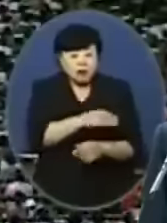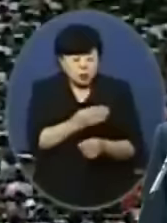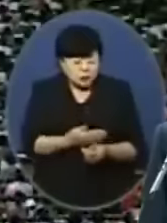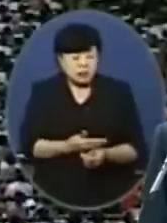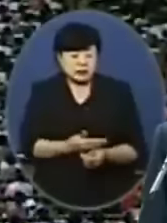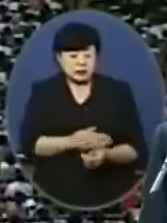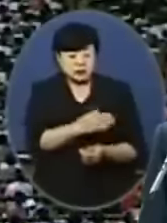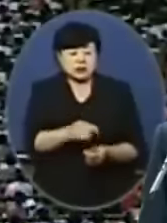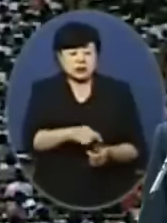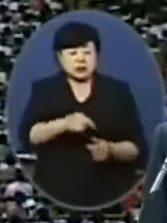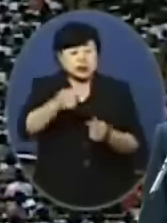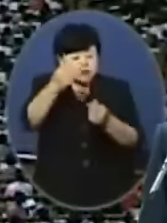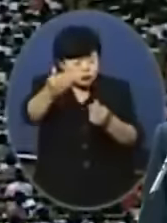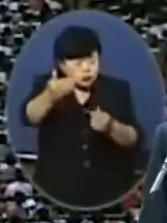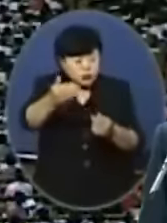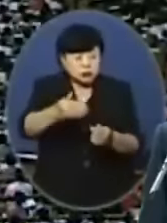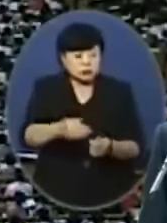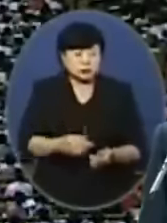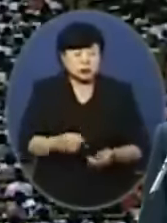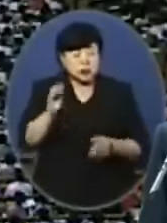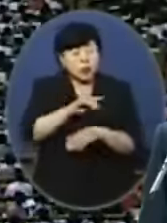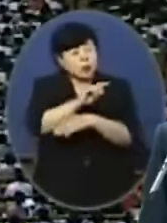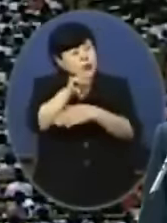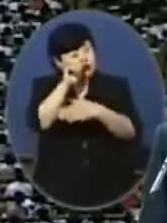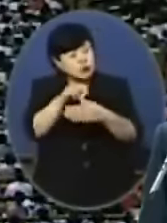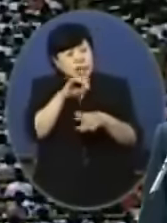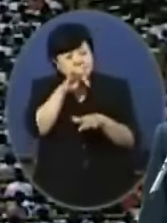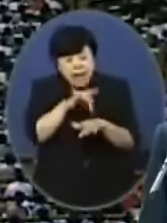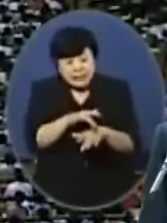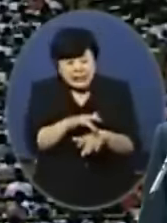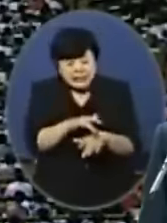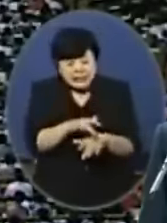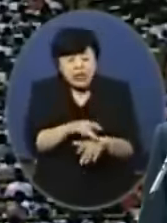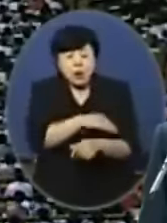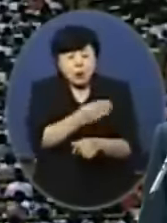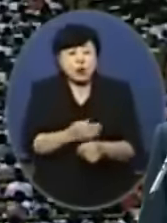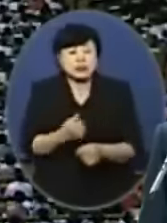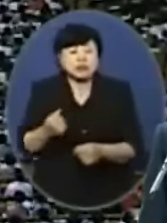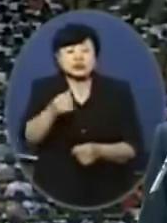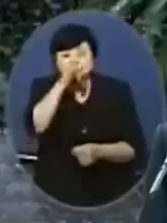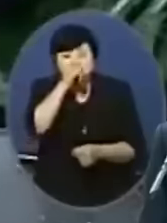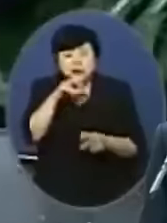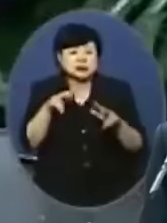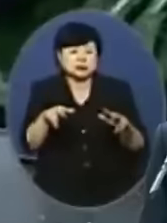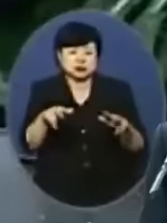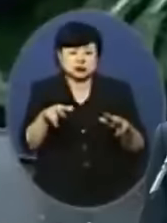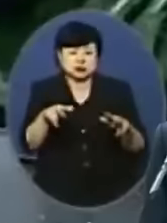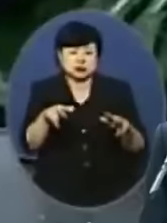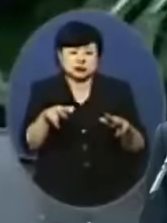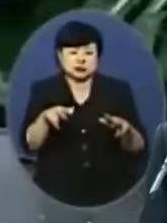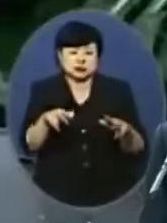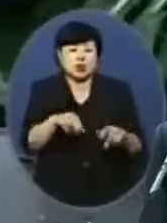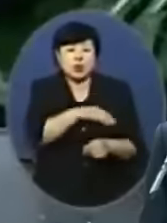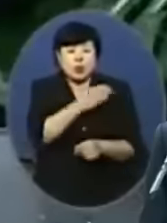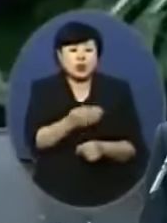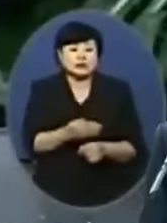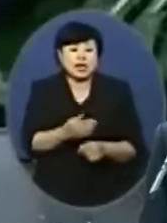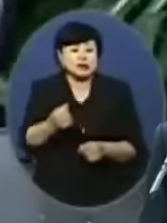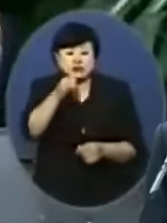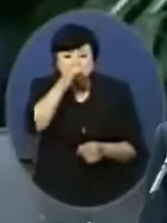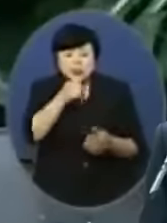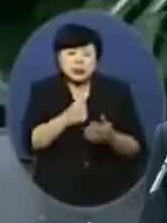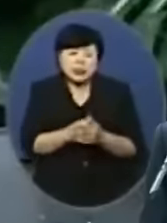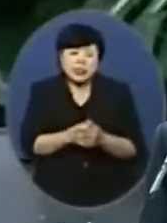권세에서 우리를 건져내었다는 것입니다. 공중에 마귀가 권세를 치고 있습니다. 지금도 그 권세를 치고